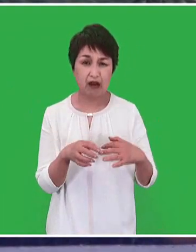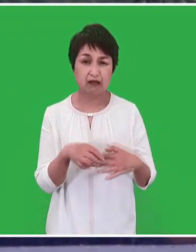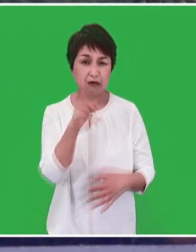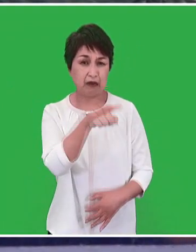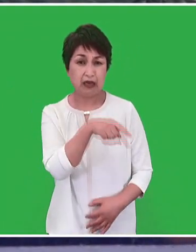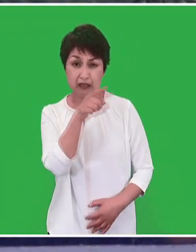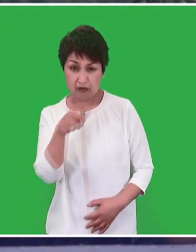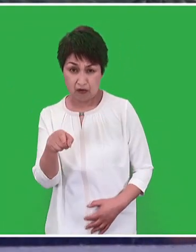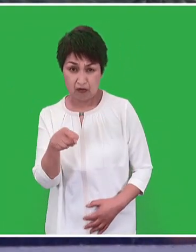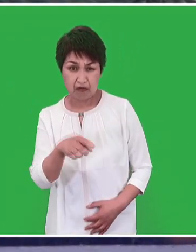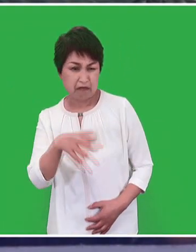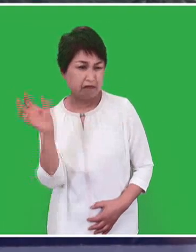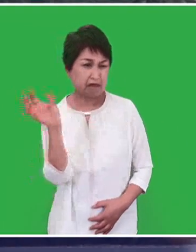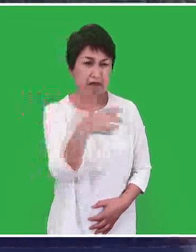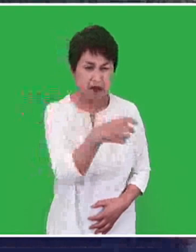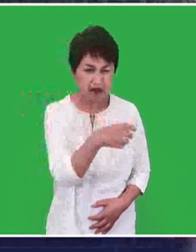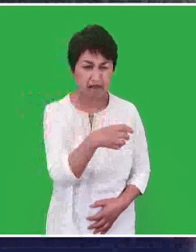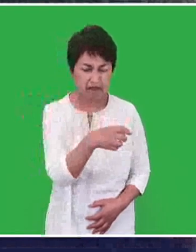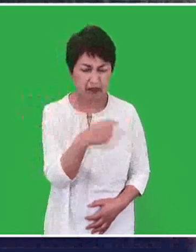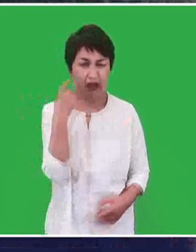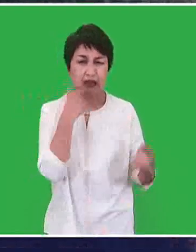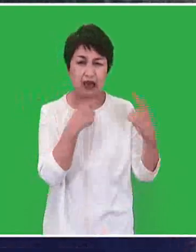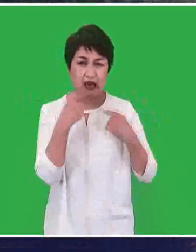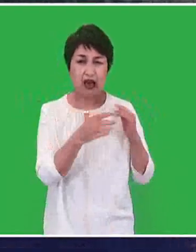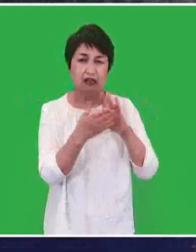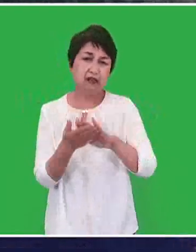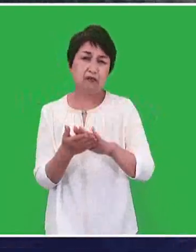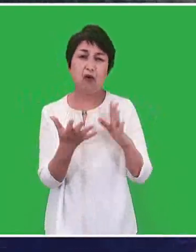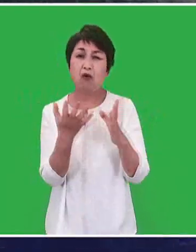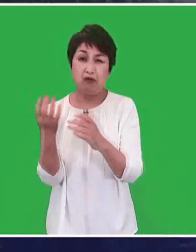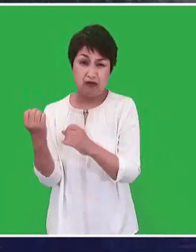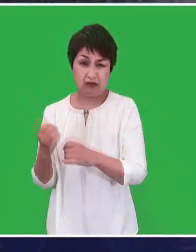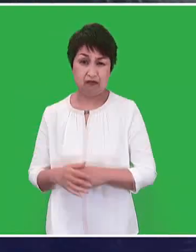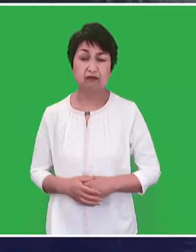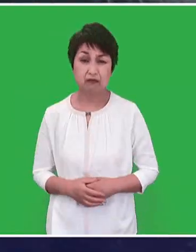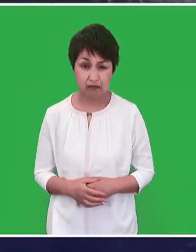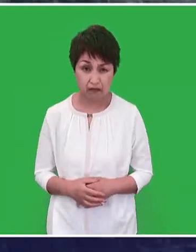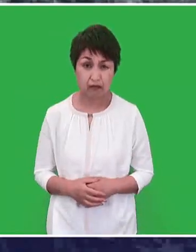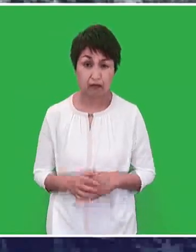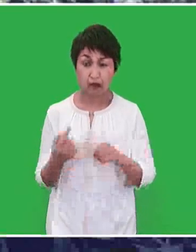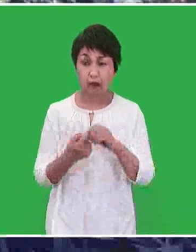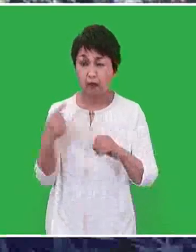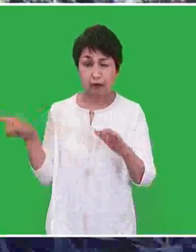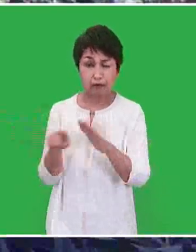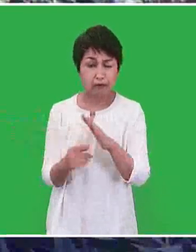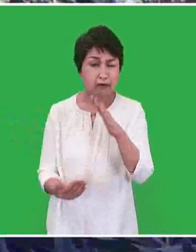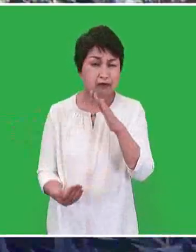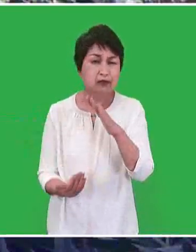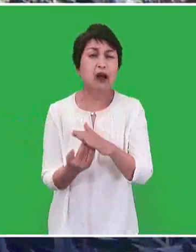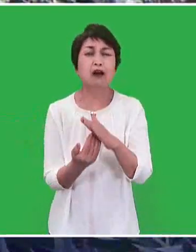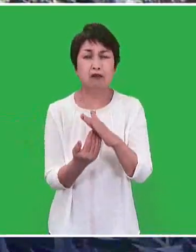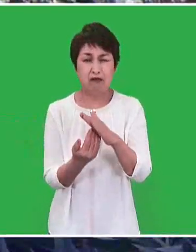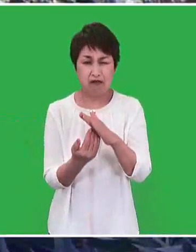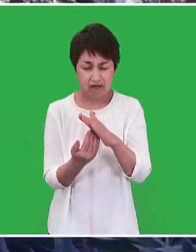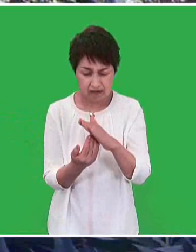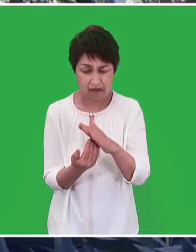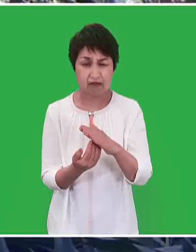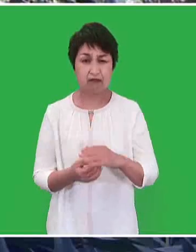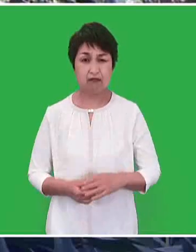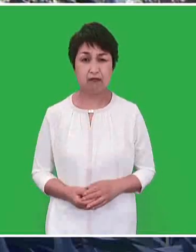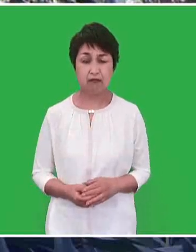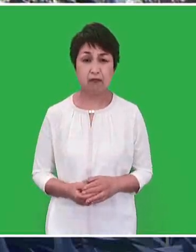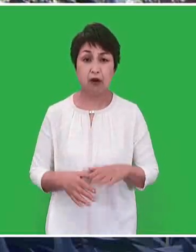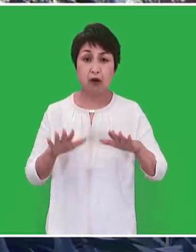熊による人身被害が頻繁に発生しています。昨年過去最多の人身被害が発生した岩手